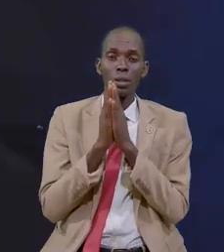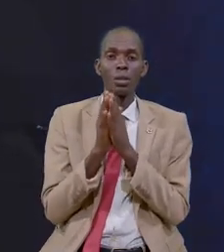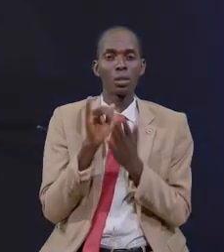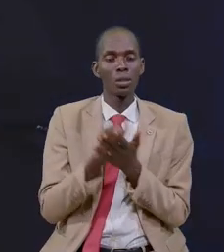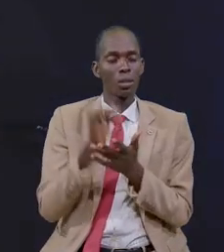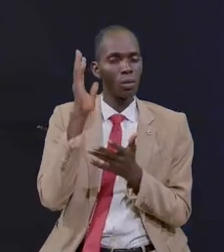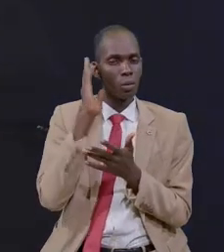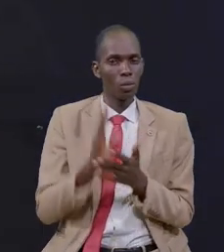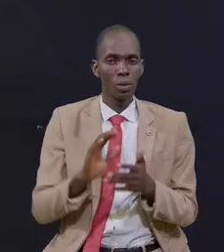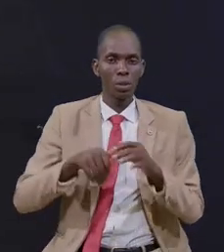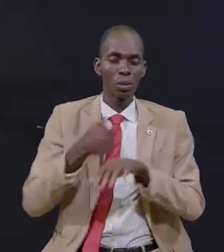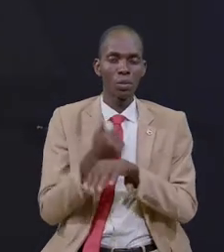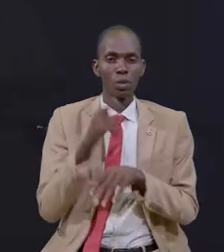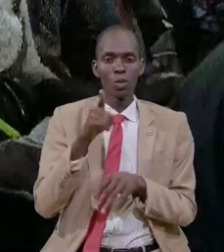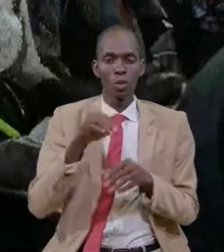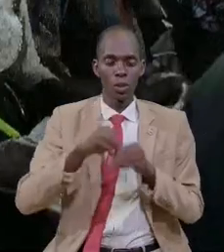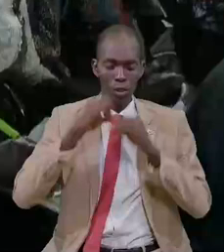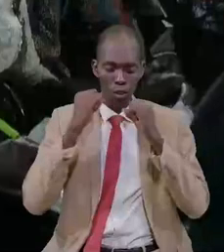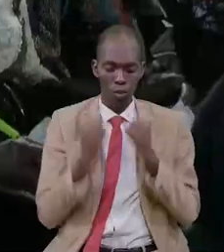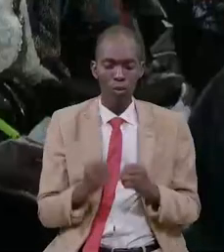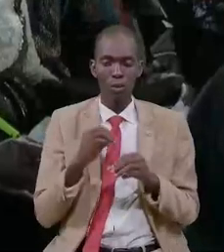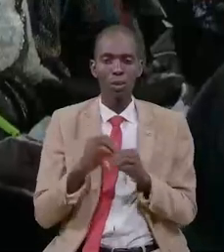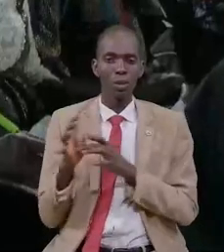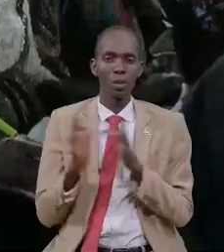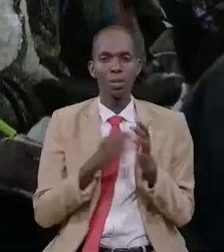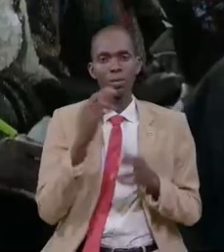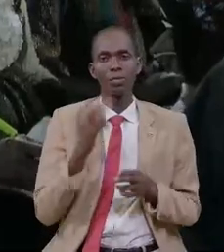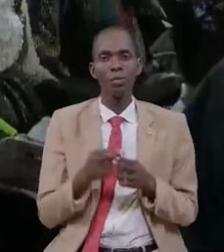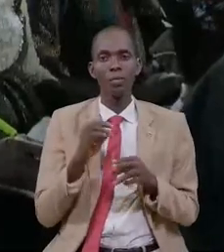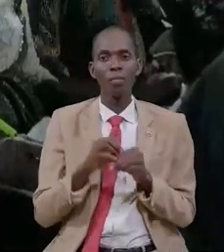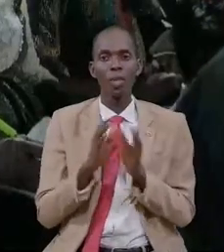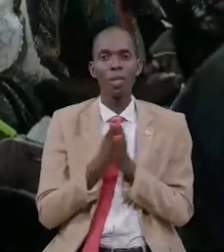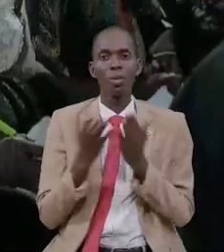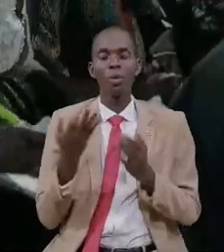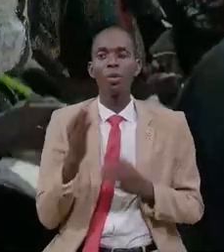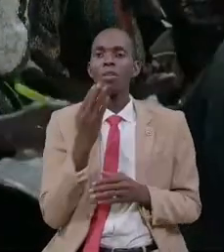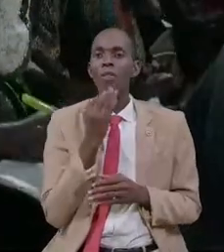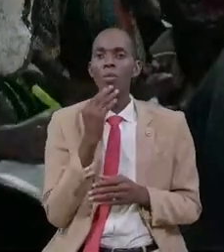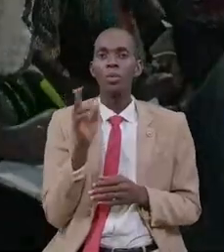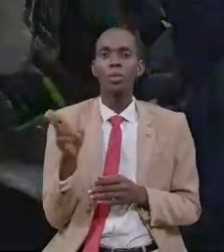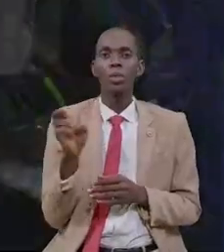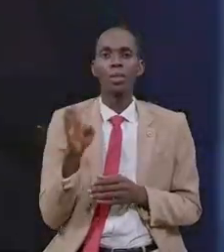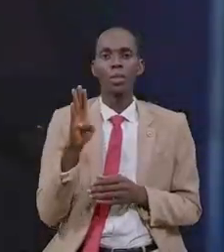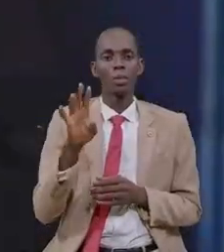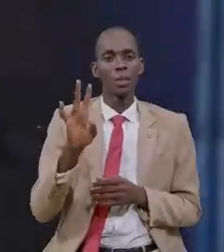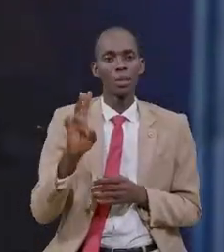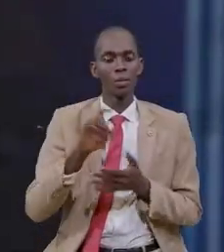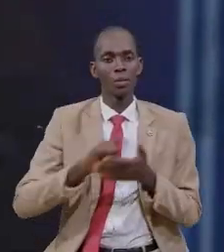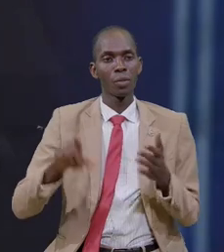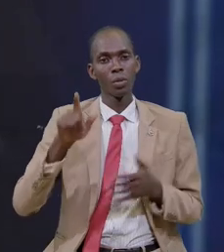vous affermir dans la force. Hébreux au chapitre 7,